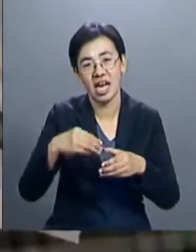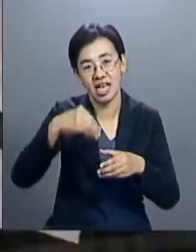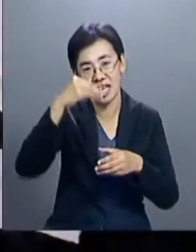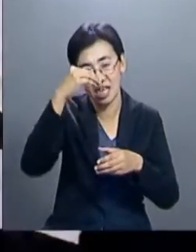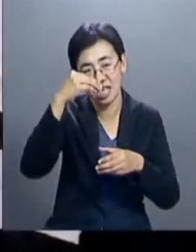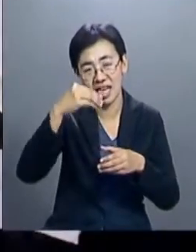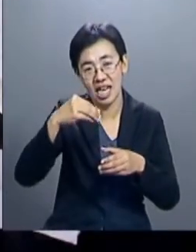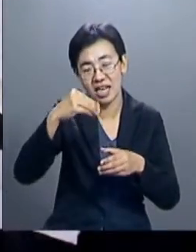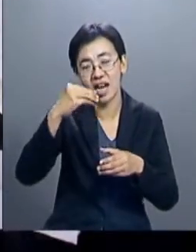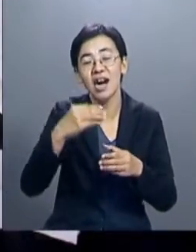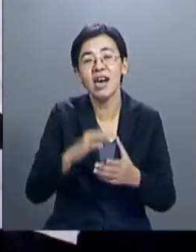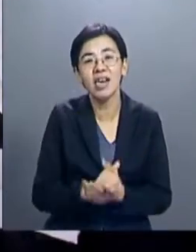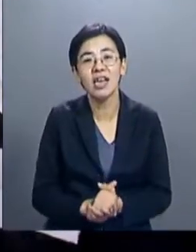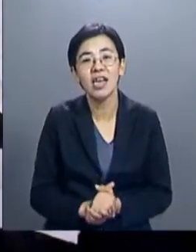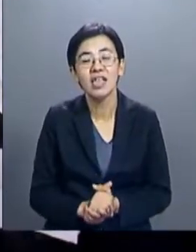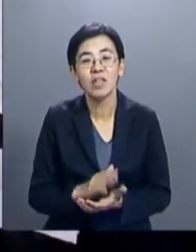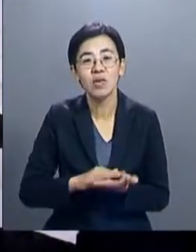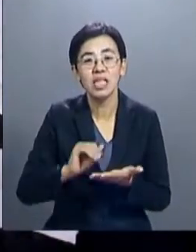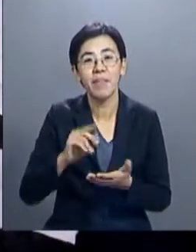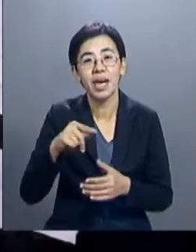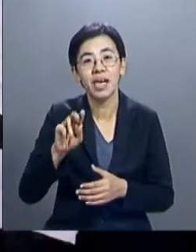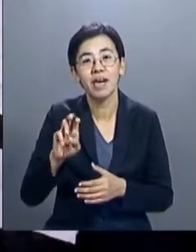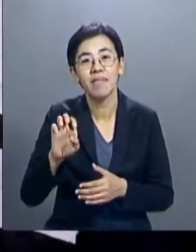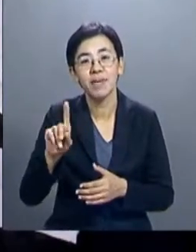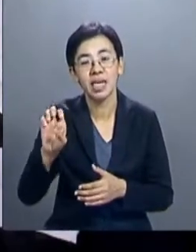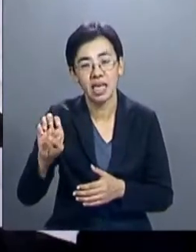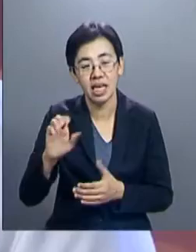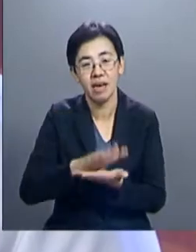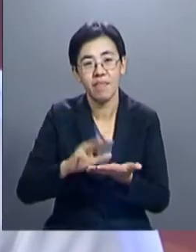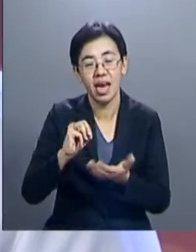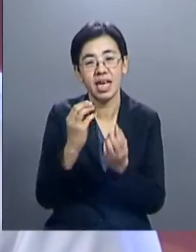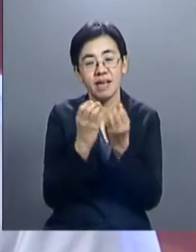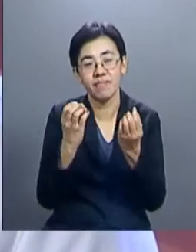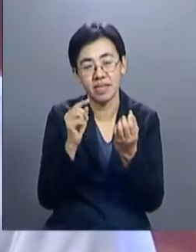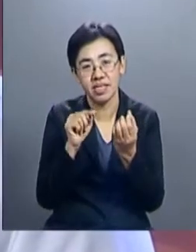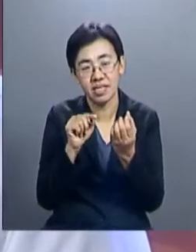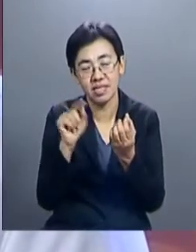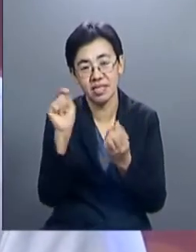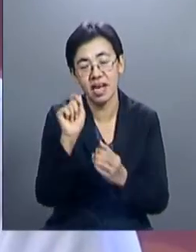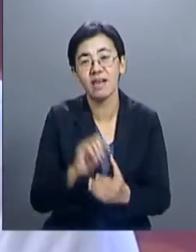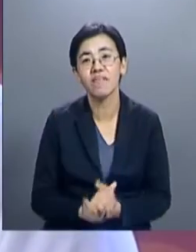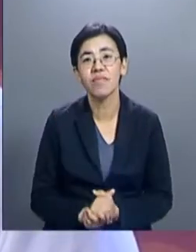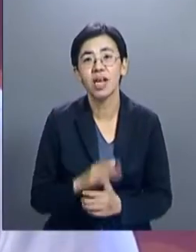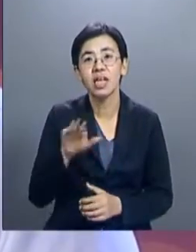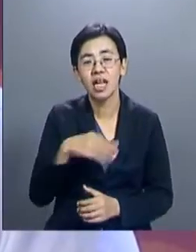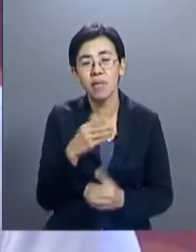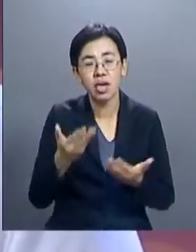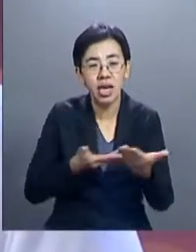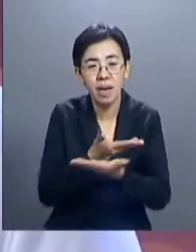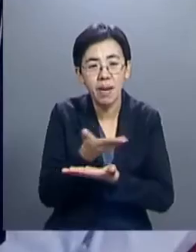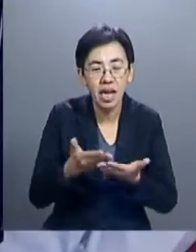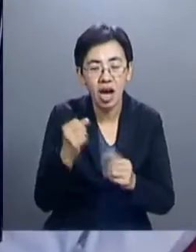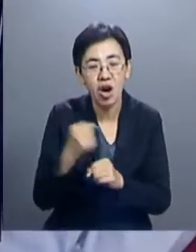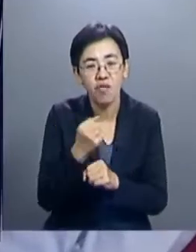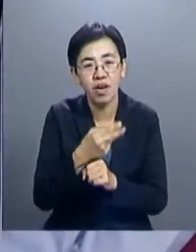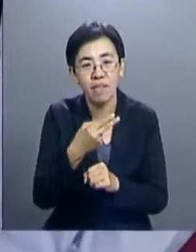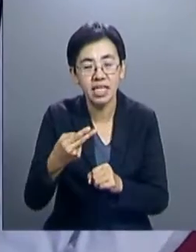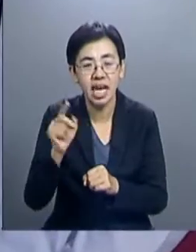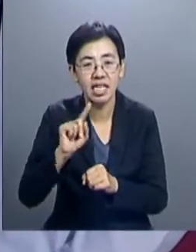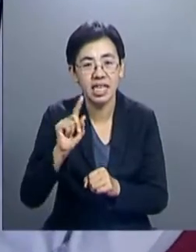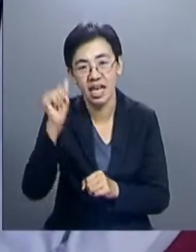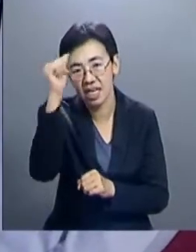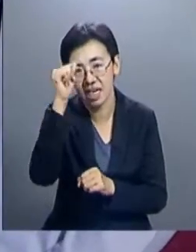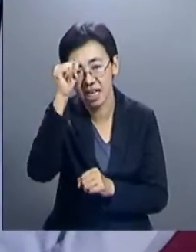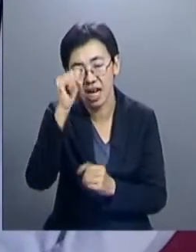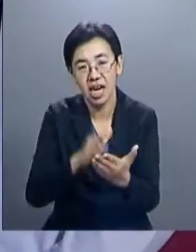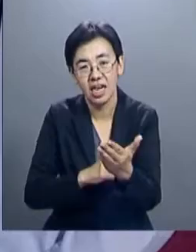ยาลัยนานาชาติปรีดีพนมยงค์มหาวิทยาลัยธรรมศาสตร์แต่ละคนได้ไปแลกเปลี่ยนฝึกภาษาถึงแดนภารตะเป็นเวล